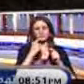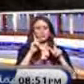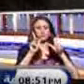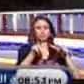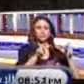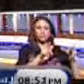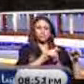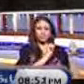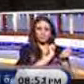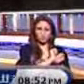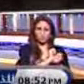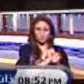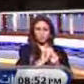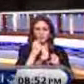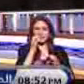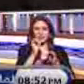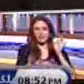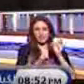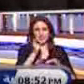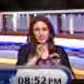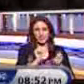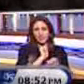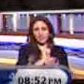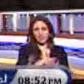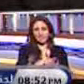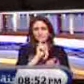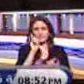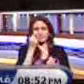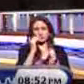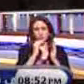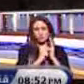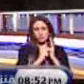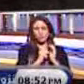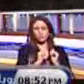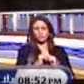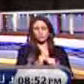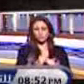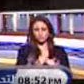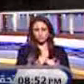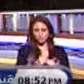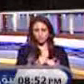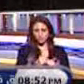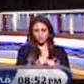عليه، وتحقيقات النيابه ادت الى حبسه 15 يوما. اليوم دفاع